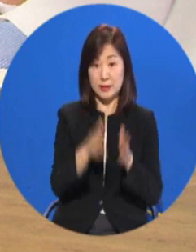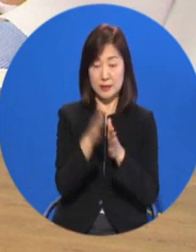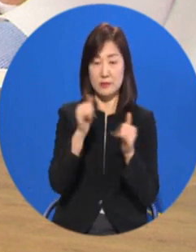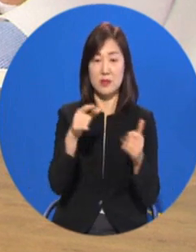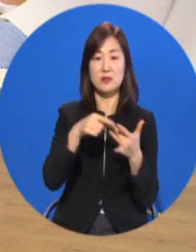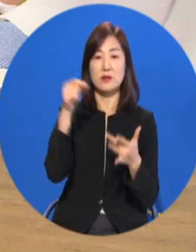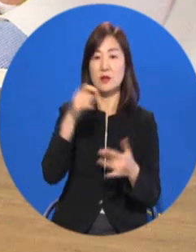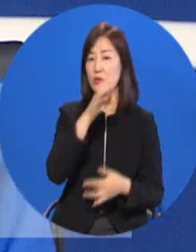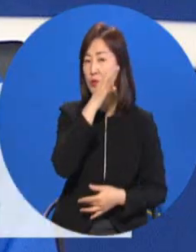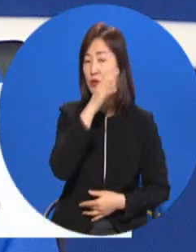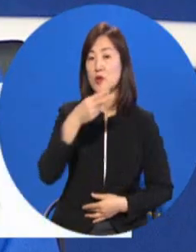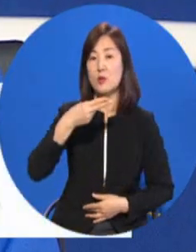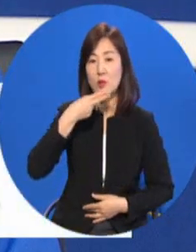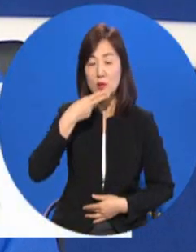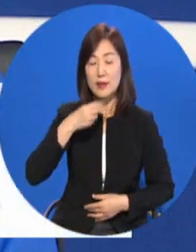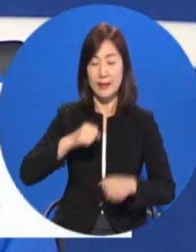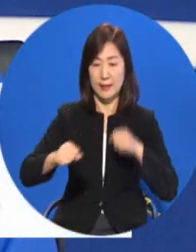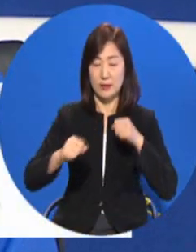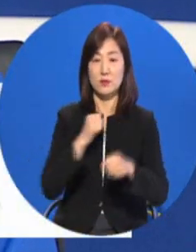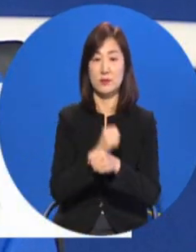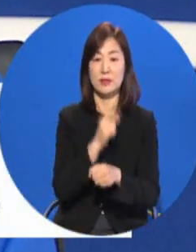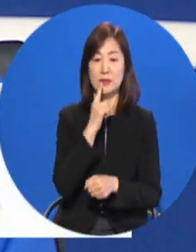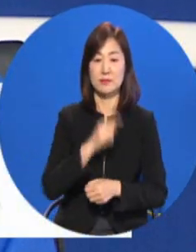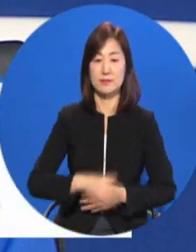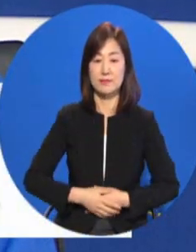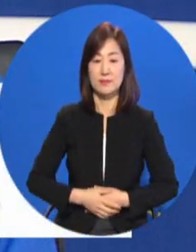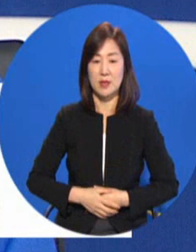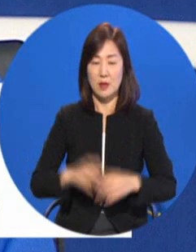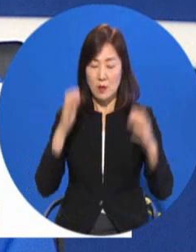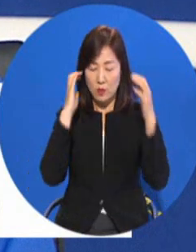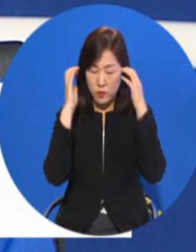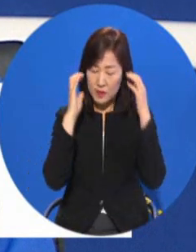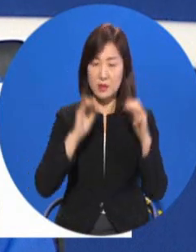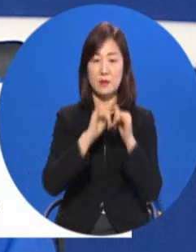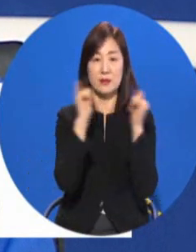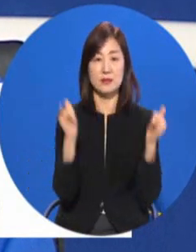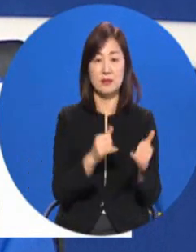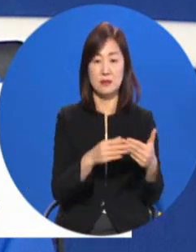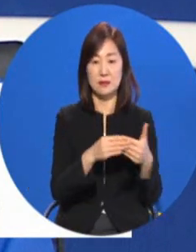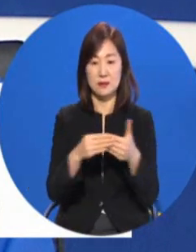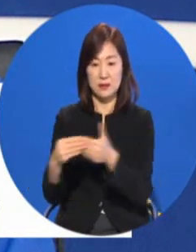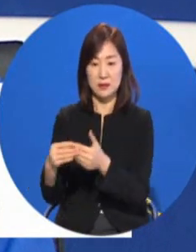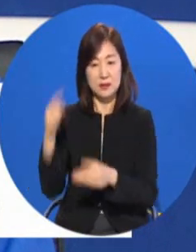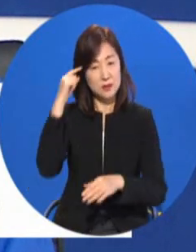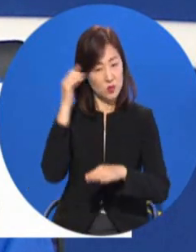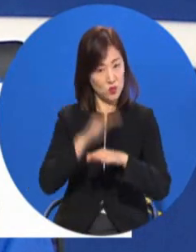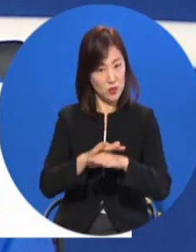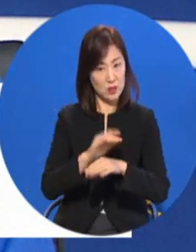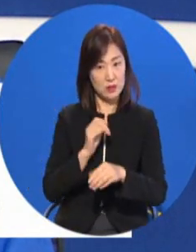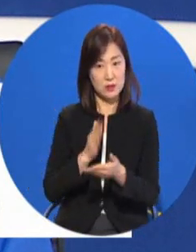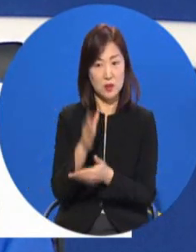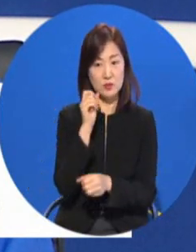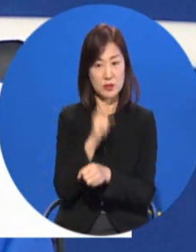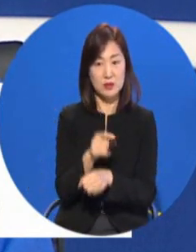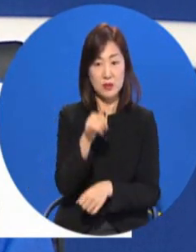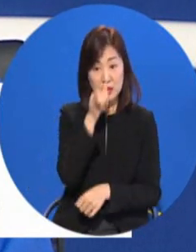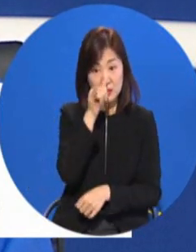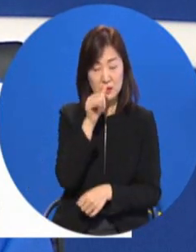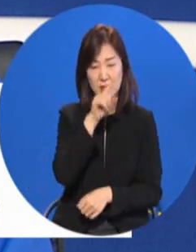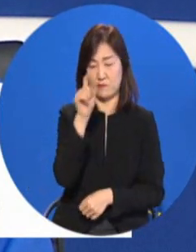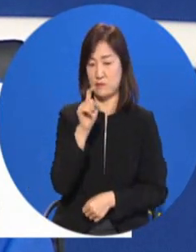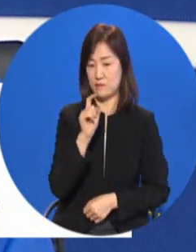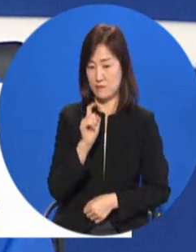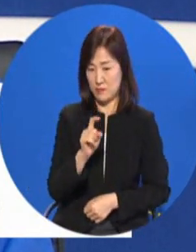강조했습니다 단체 4 복잡한 사회를 이루어 나갈 지혜와 전문성이 있는가 이런 것입니다 이에